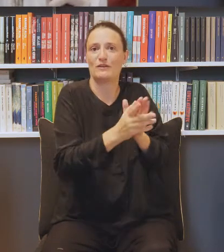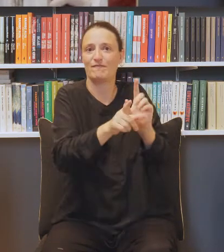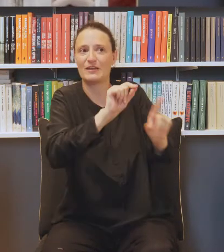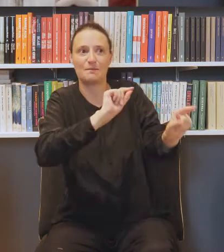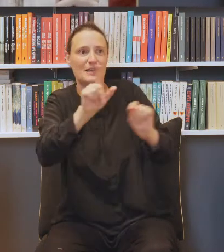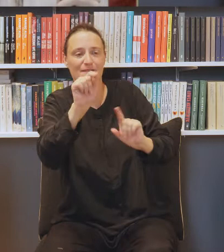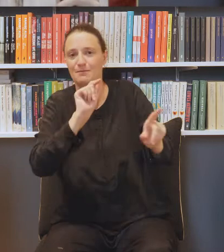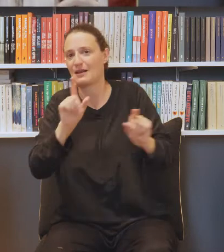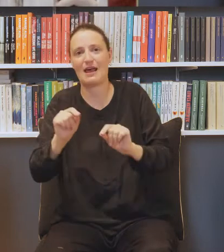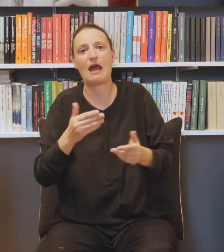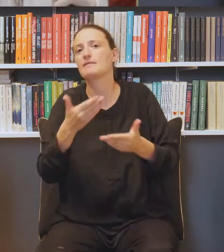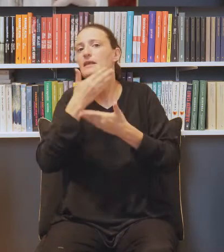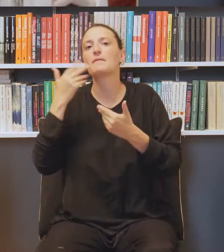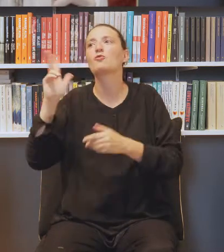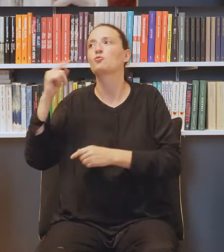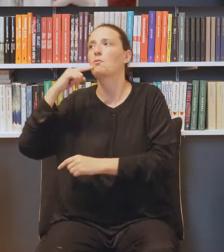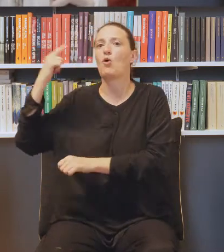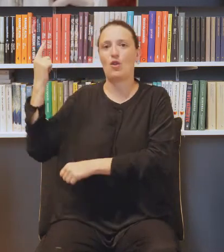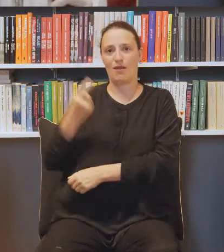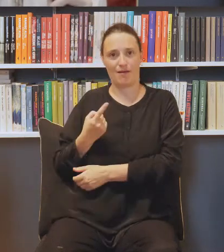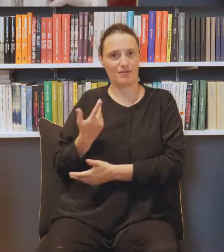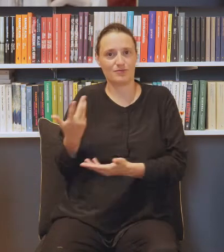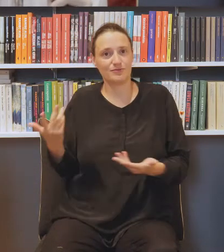no, nieuprzywilejowanej, no,